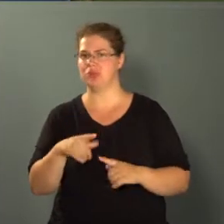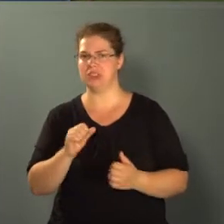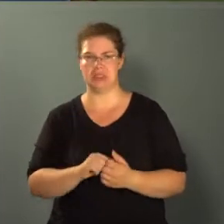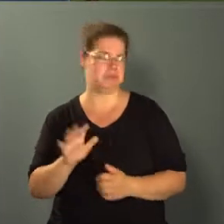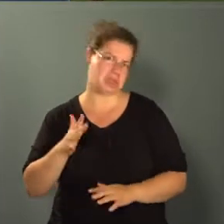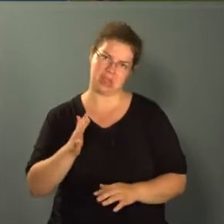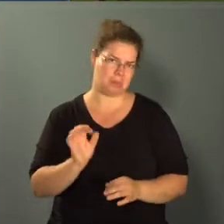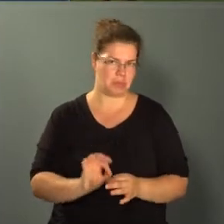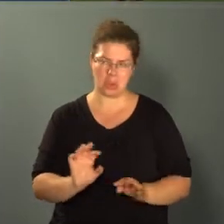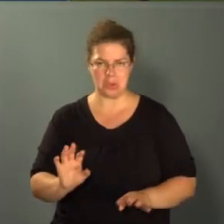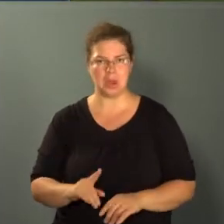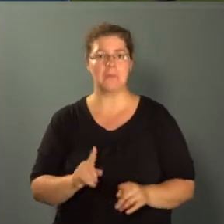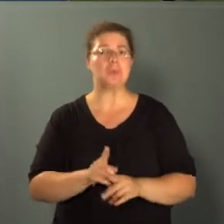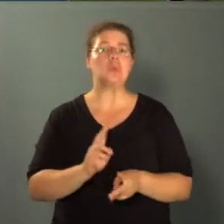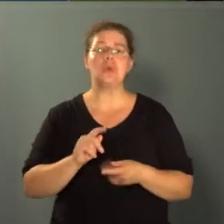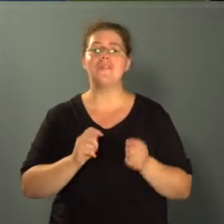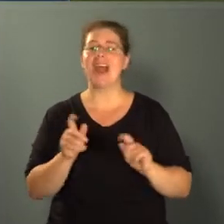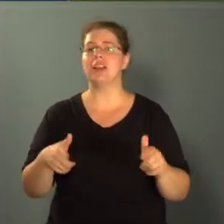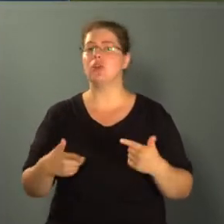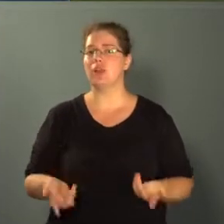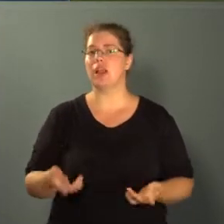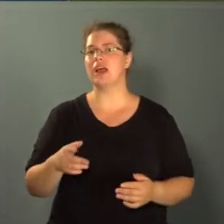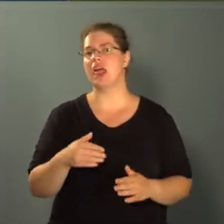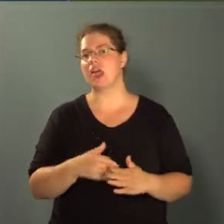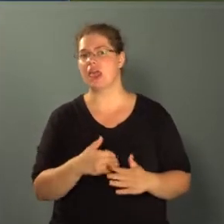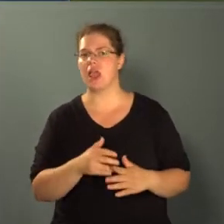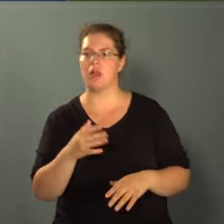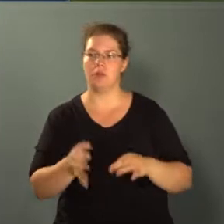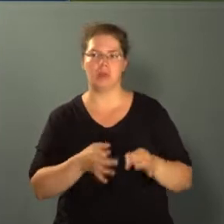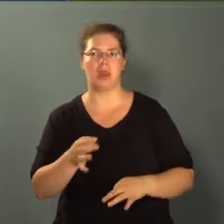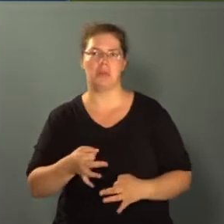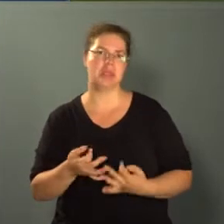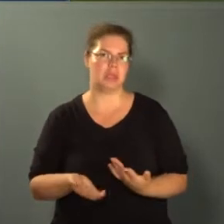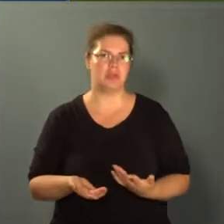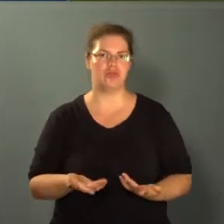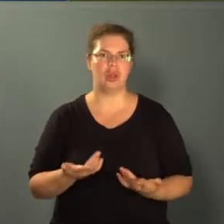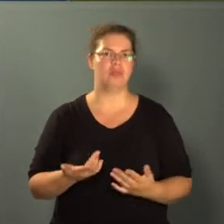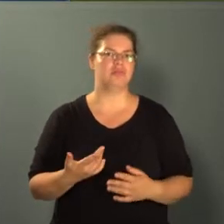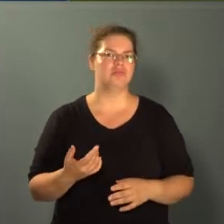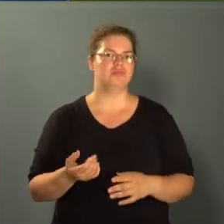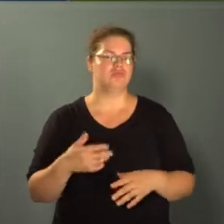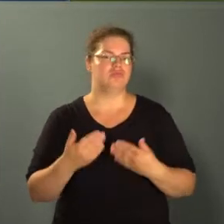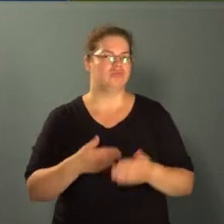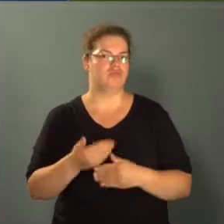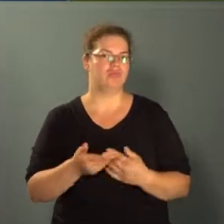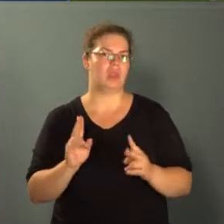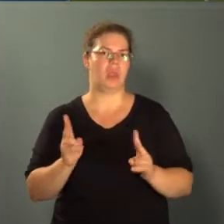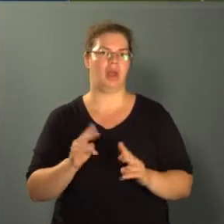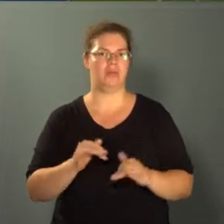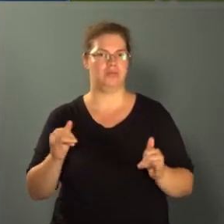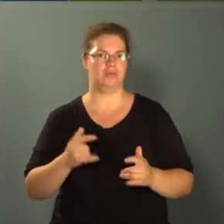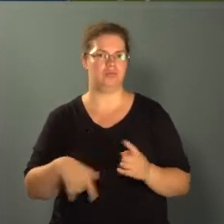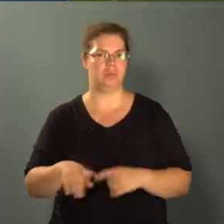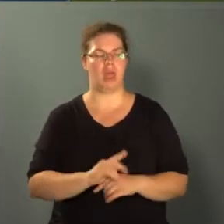nem történt meg, úgyhogy változatlan. Egyelőre ez természetesen létenisítményben továbbra is fejlődnünk kell, és a következő